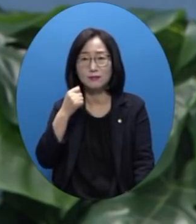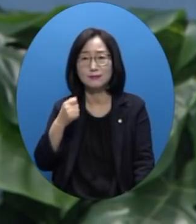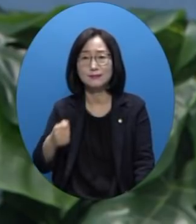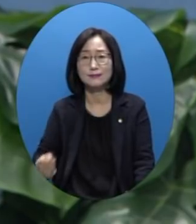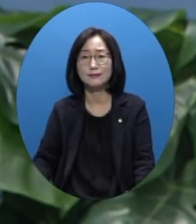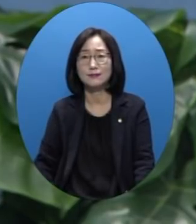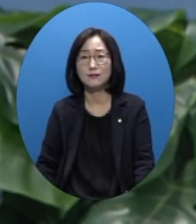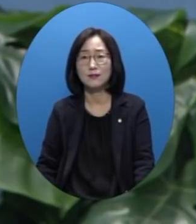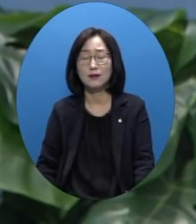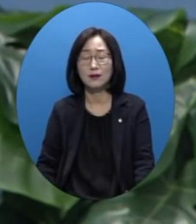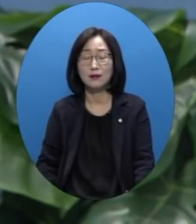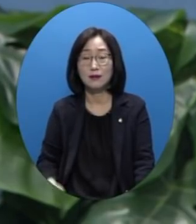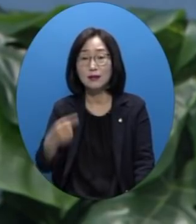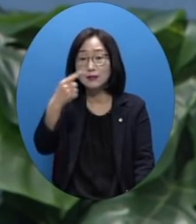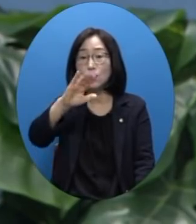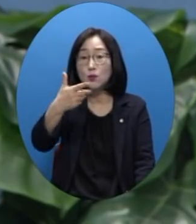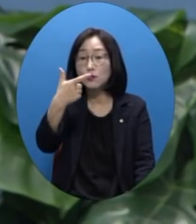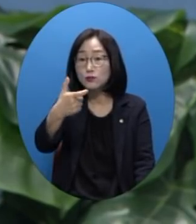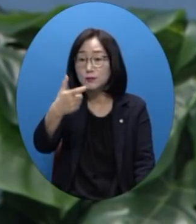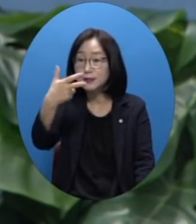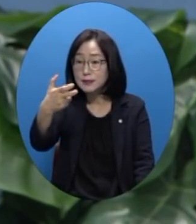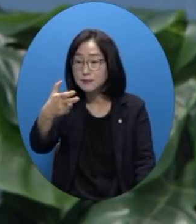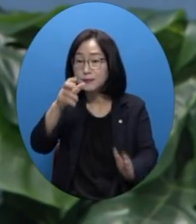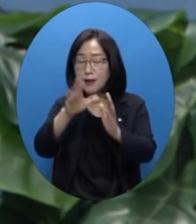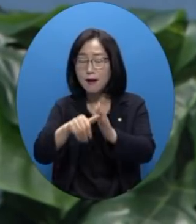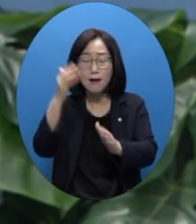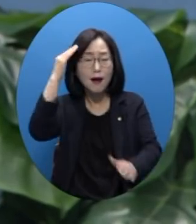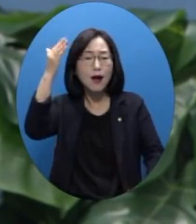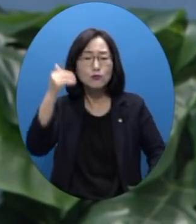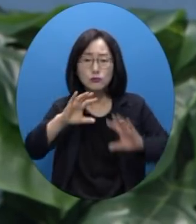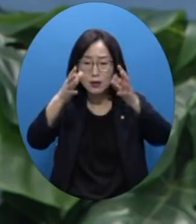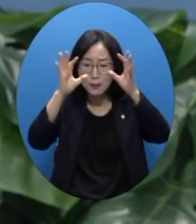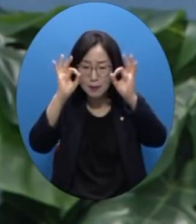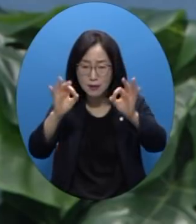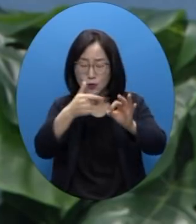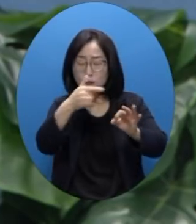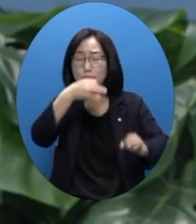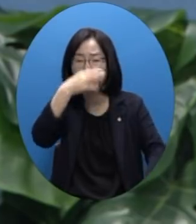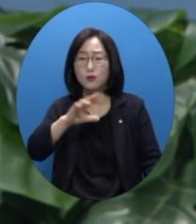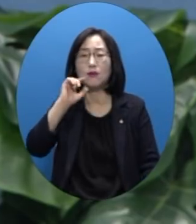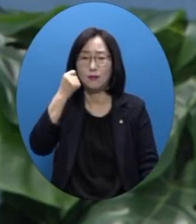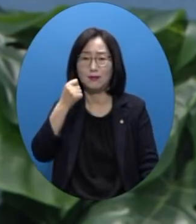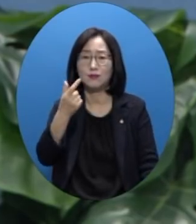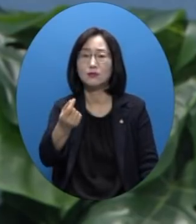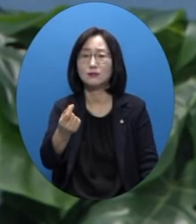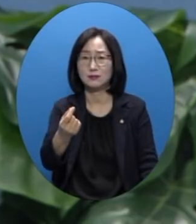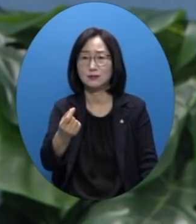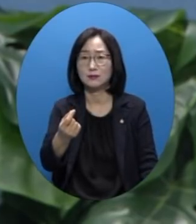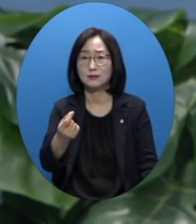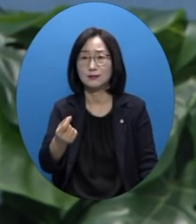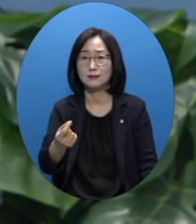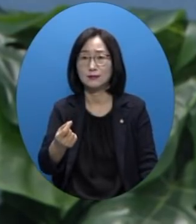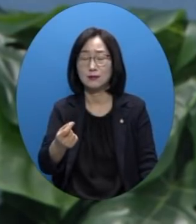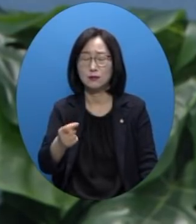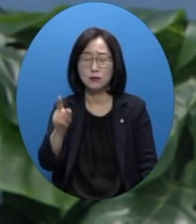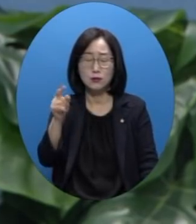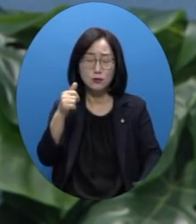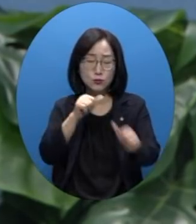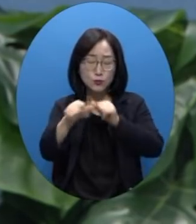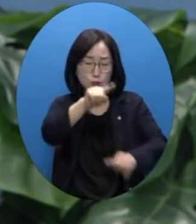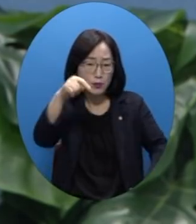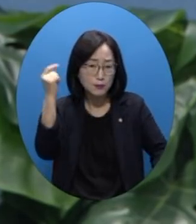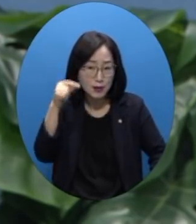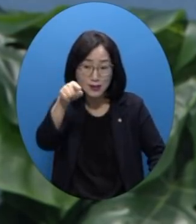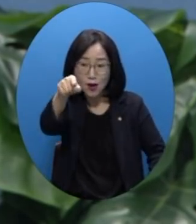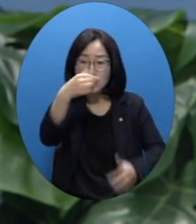했습니다. 그도 그럴 것이 1960년대, 70년대 한국이 얼마나 힘들고 어려웠던 시대를 우리가 살았습니까? 그런데 어디서 소식이 들려오기를